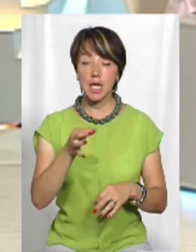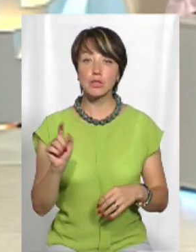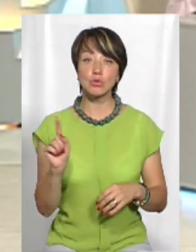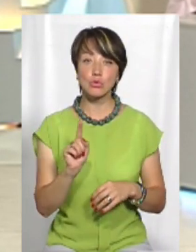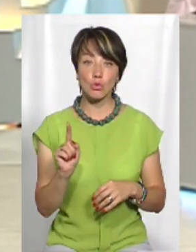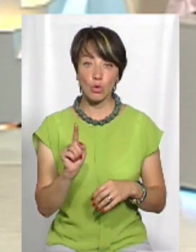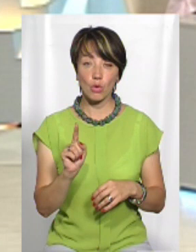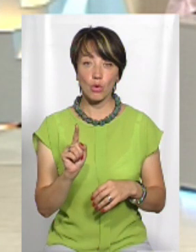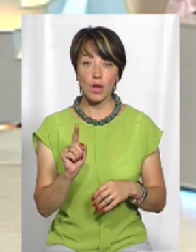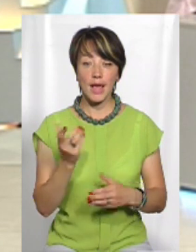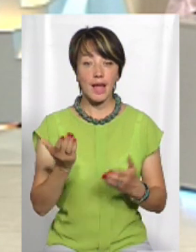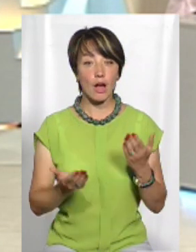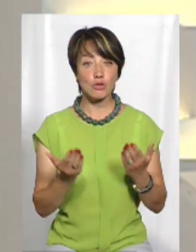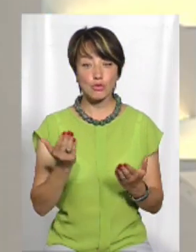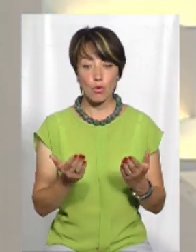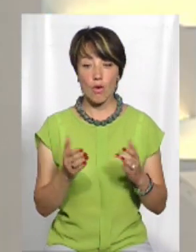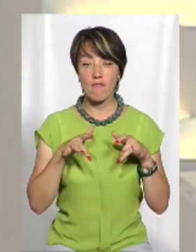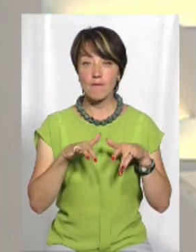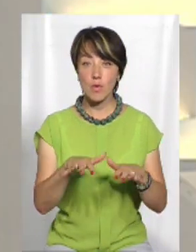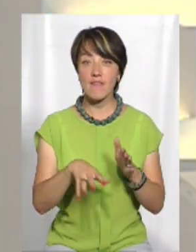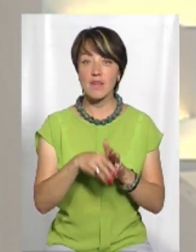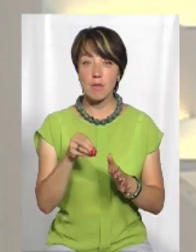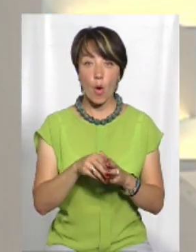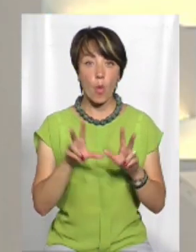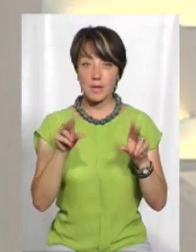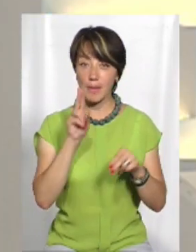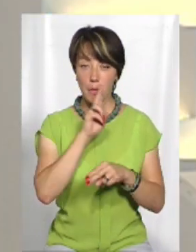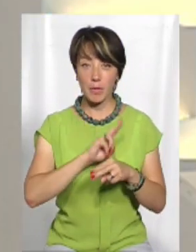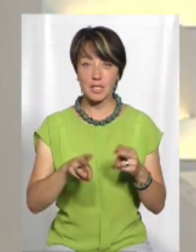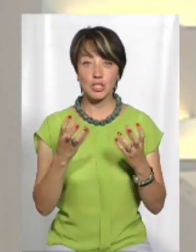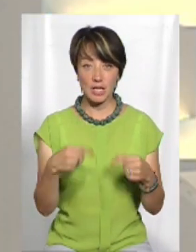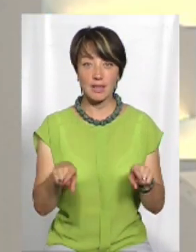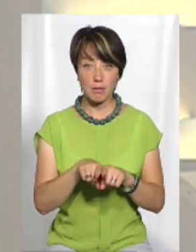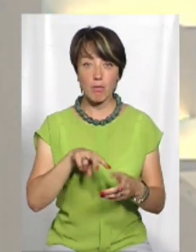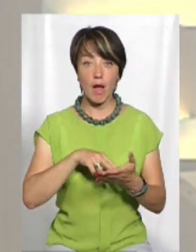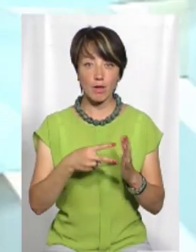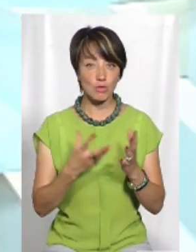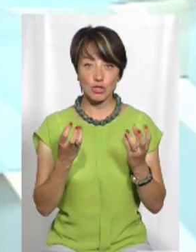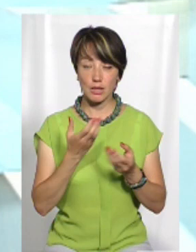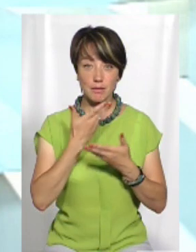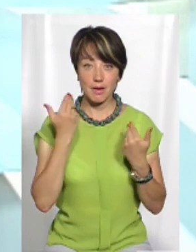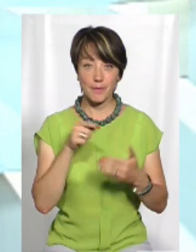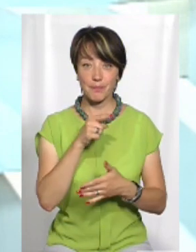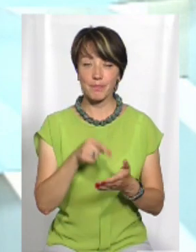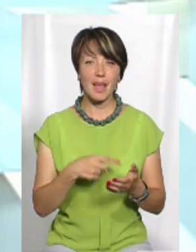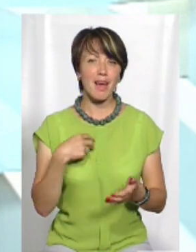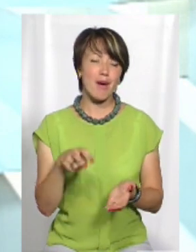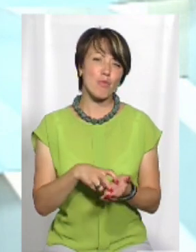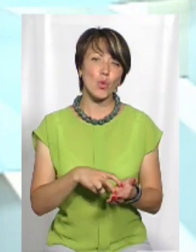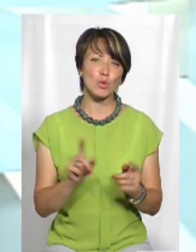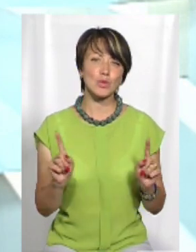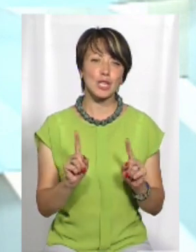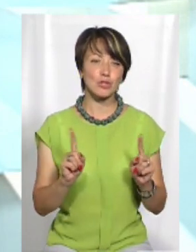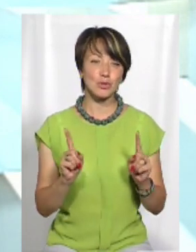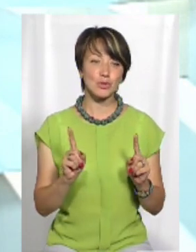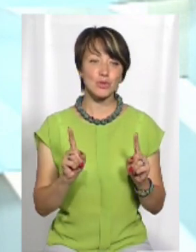що якщо в ході виборів обіцяне не пропаде, то ще так само планується, ще немає тих коштів. Ні, я боюся, що